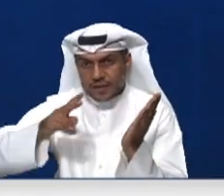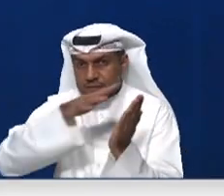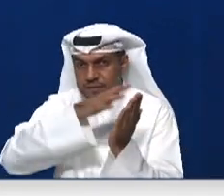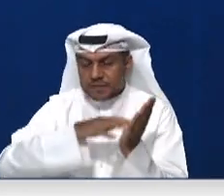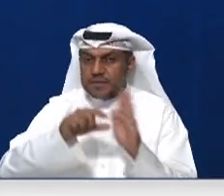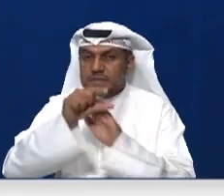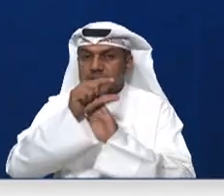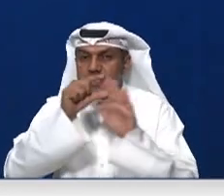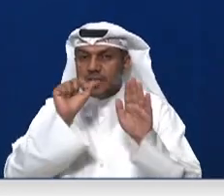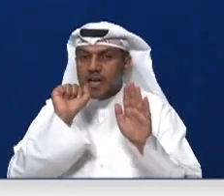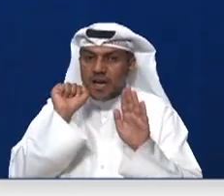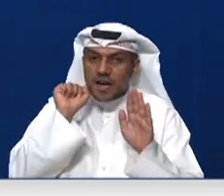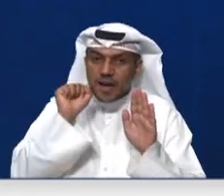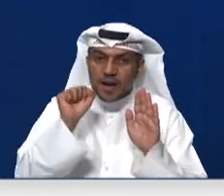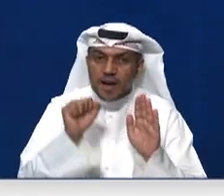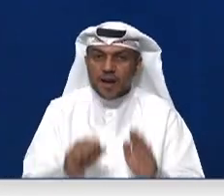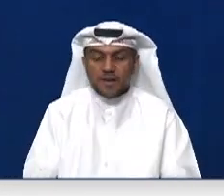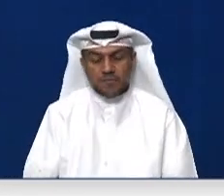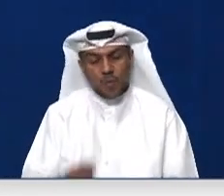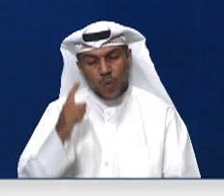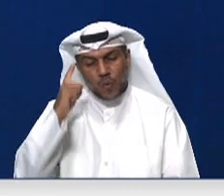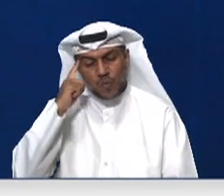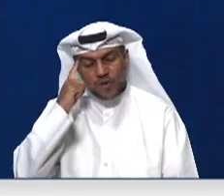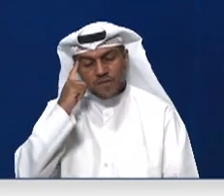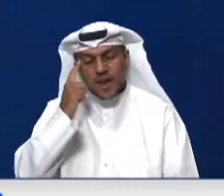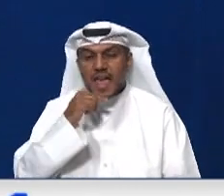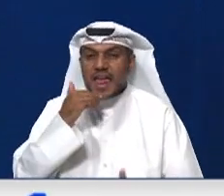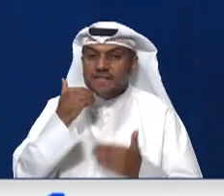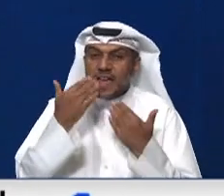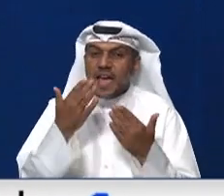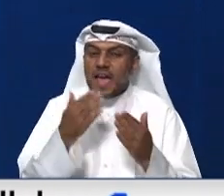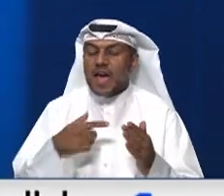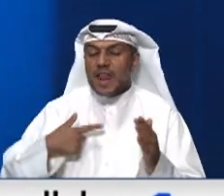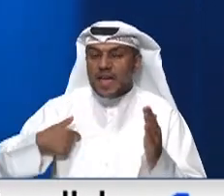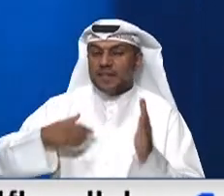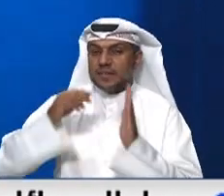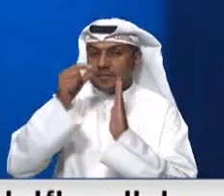عنوان صفوة الأخيار والذي يوثق أسماء